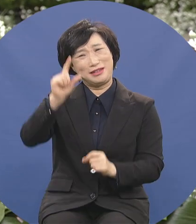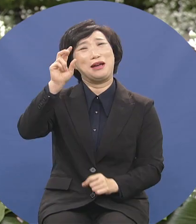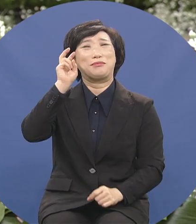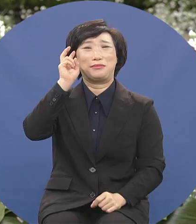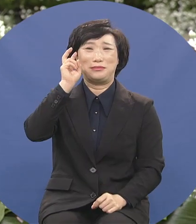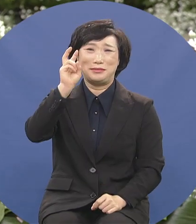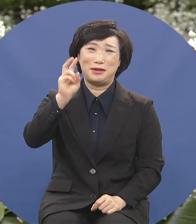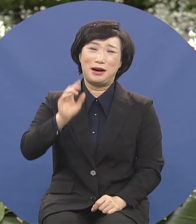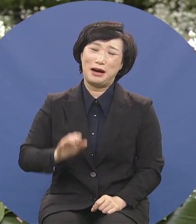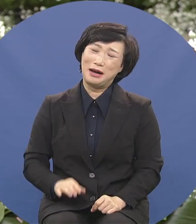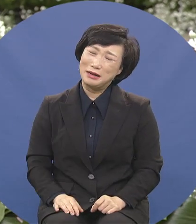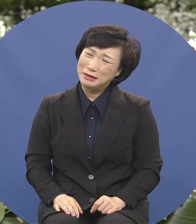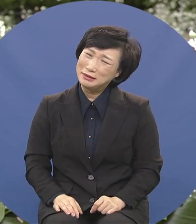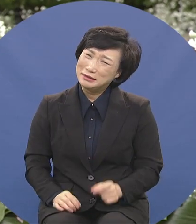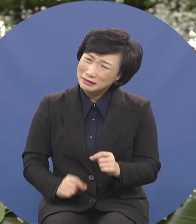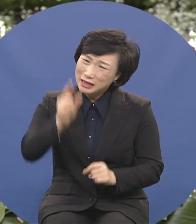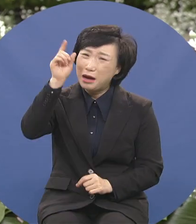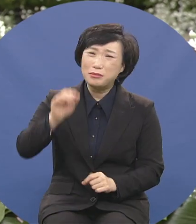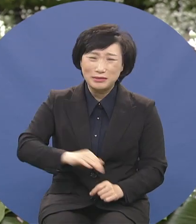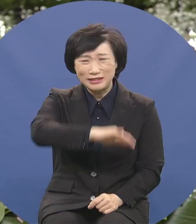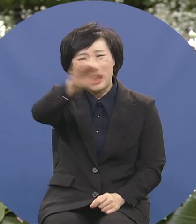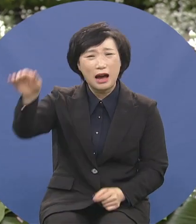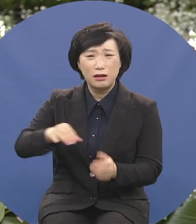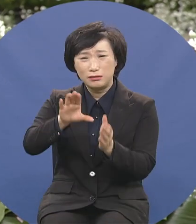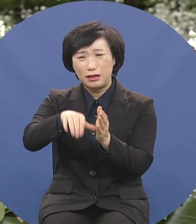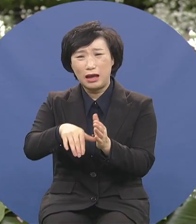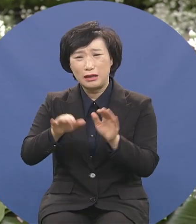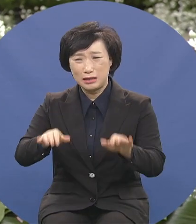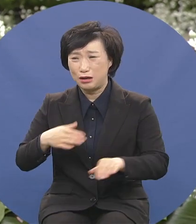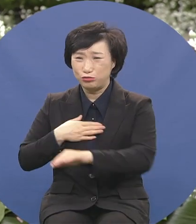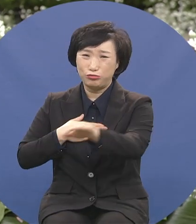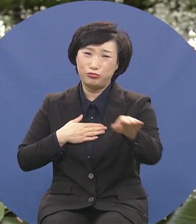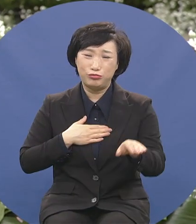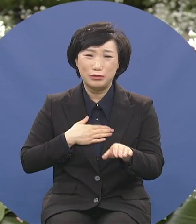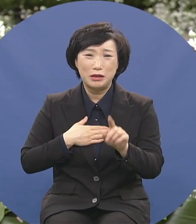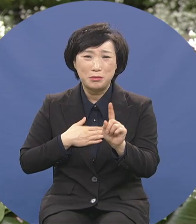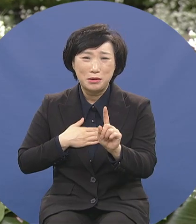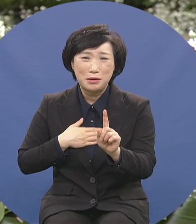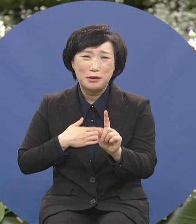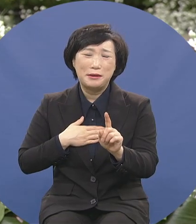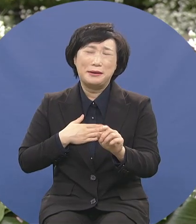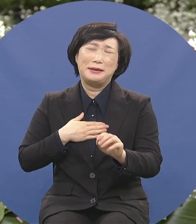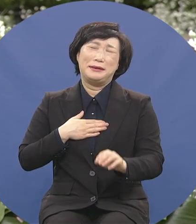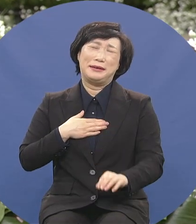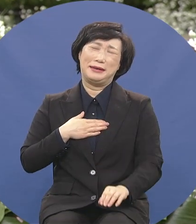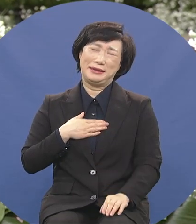대부분 거의 다라면 우리는 상당히